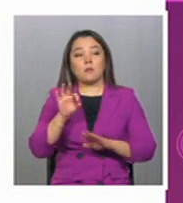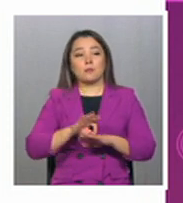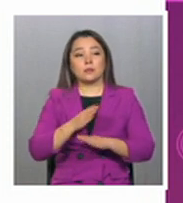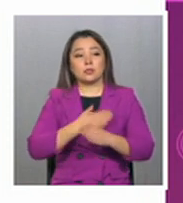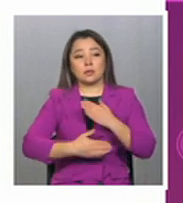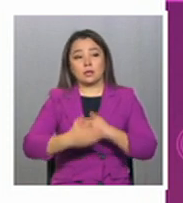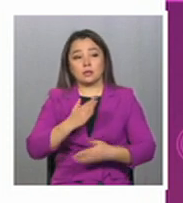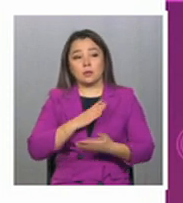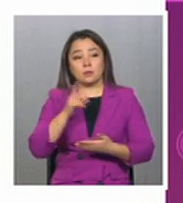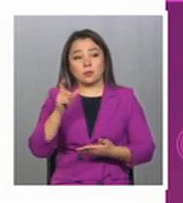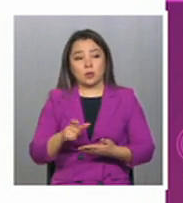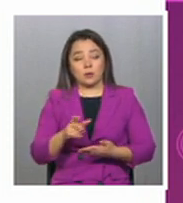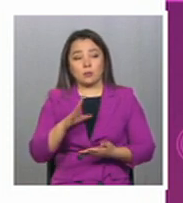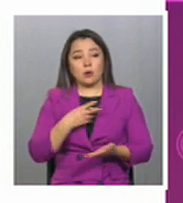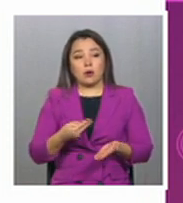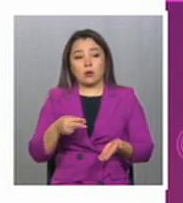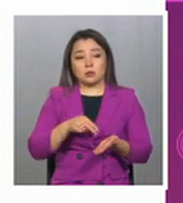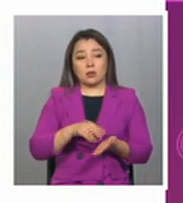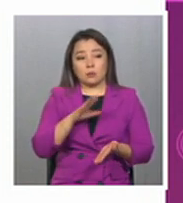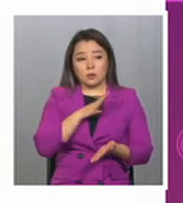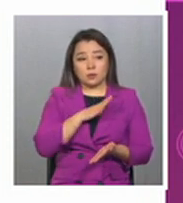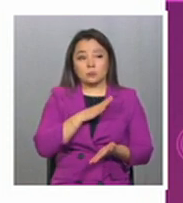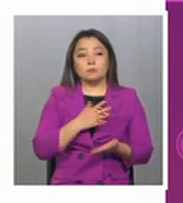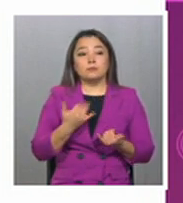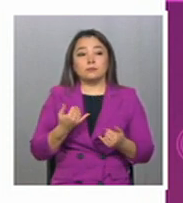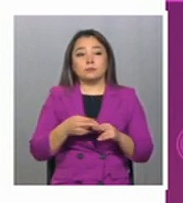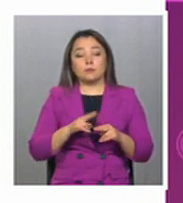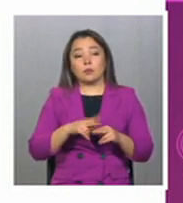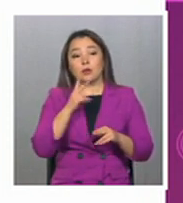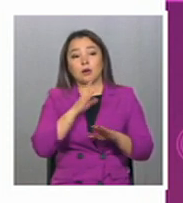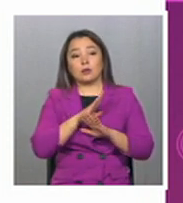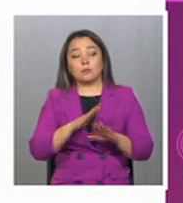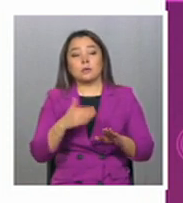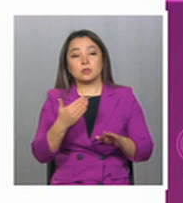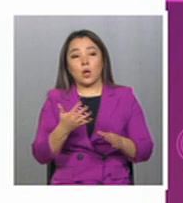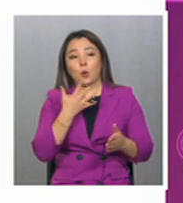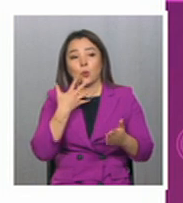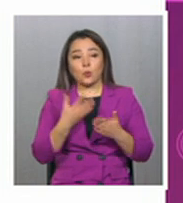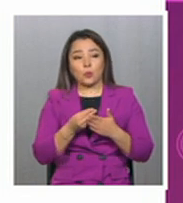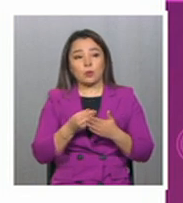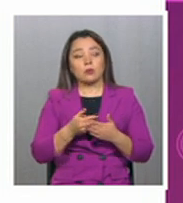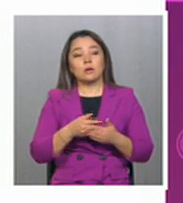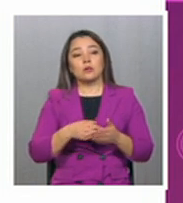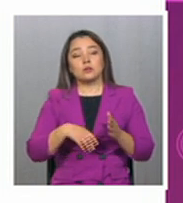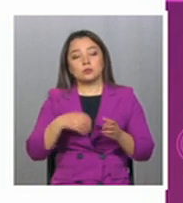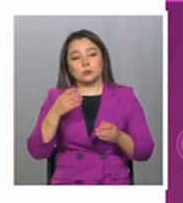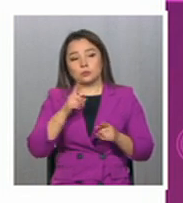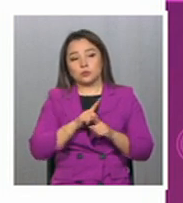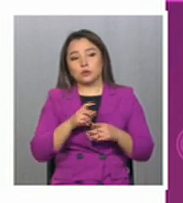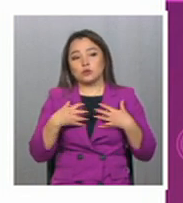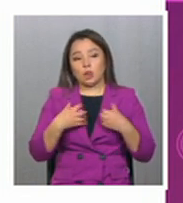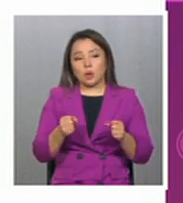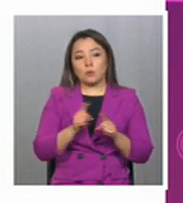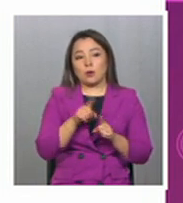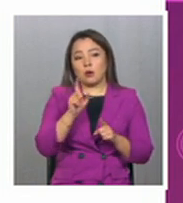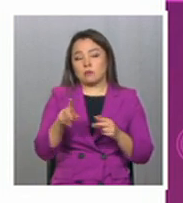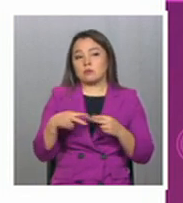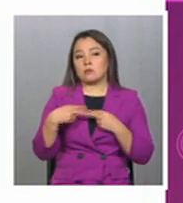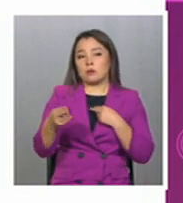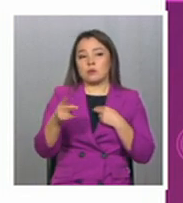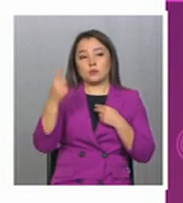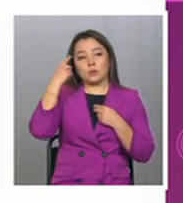шалдығып, мүгедек болып қалған. Бірақ соған қарамастан, өзін сау адамдардан кем санамаған.